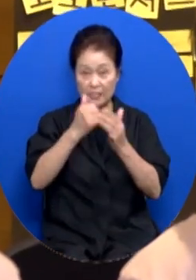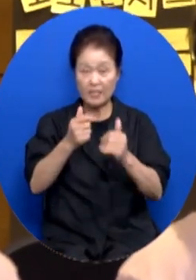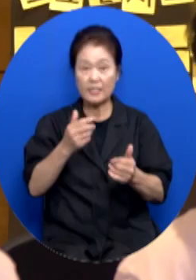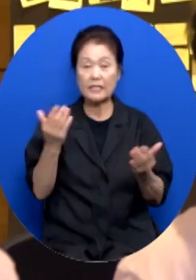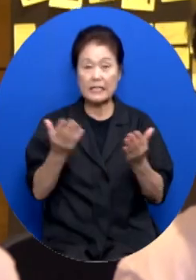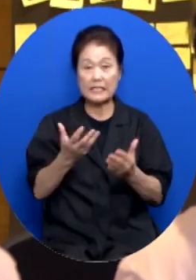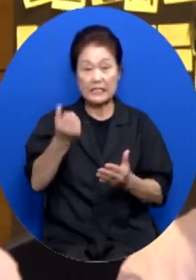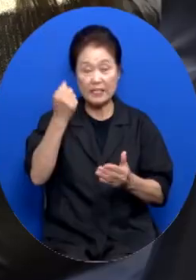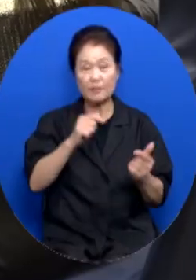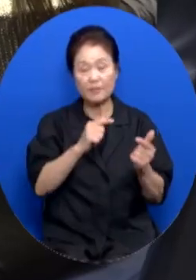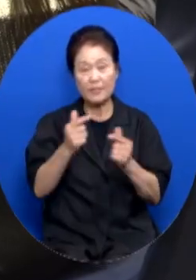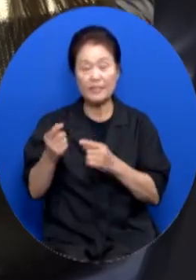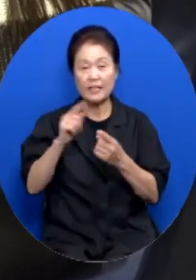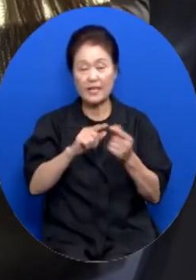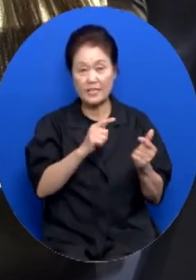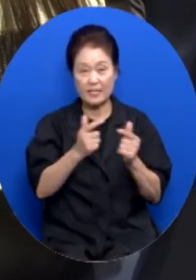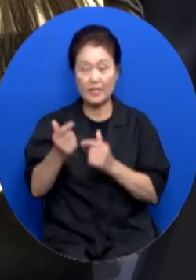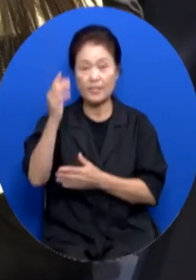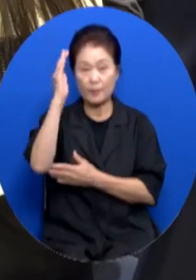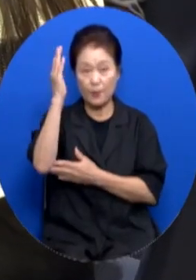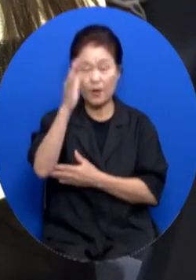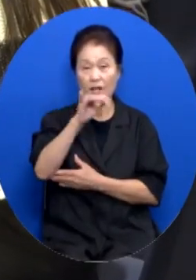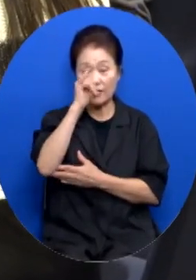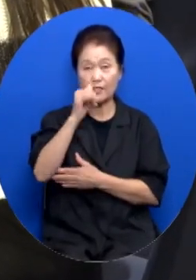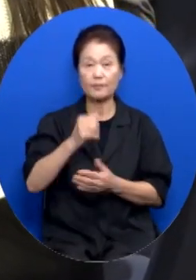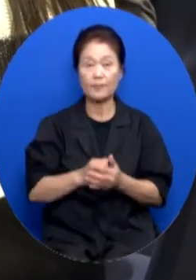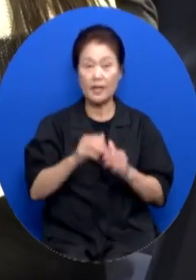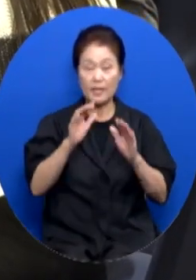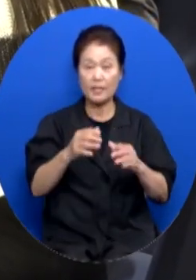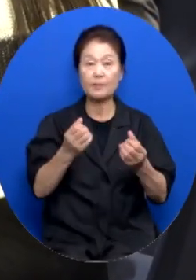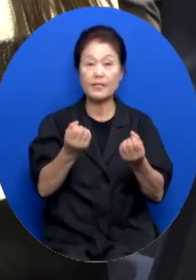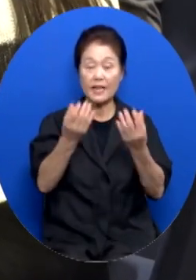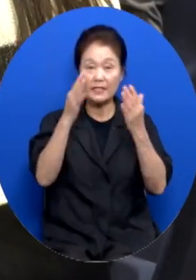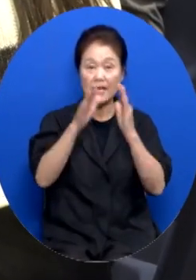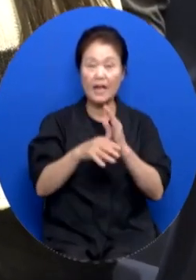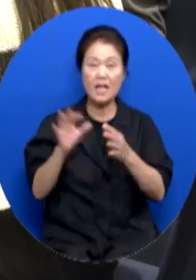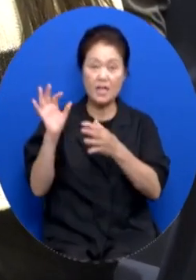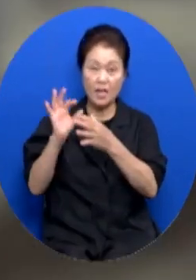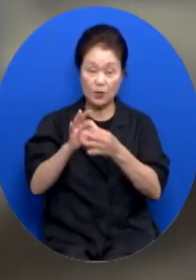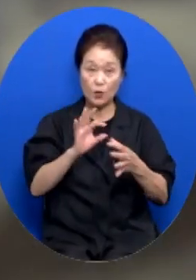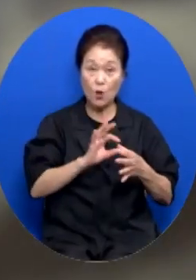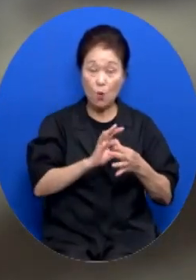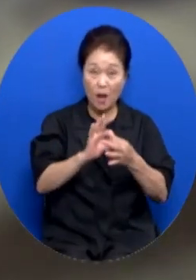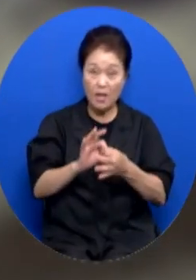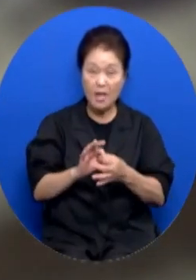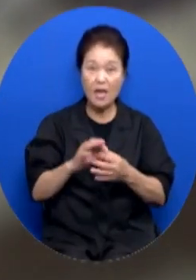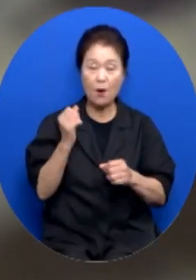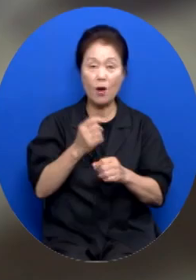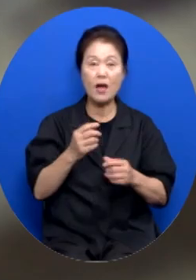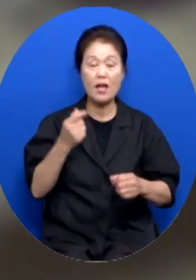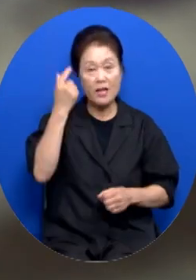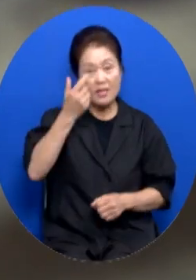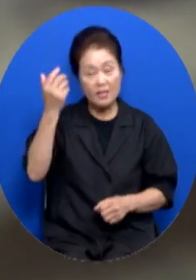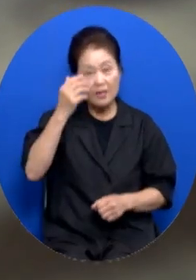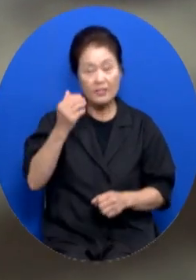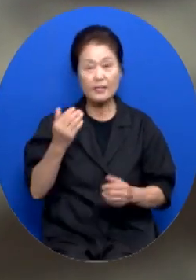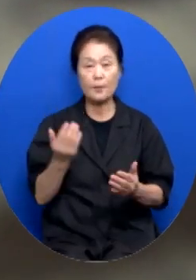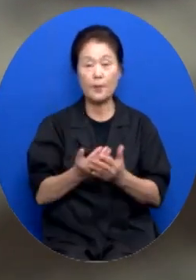직업관의 주제로 한 강의로 진행됐습니다 주최측은 이번 캠프가 지속적인 관계성과